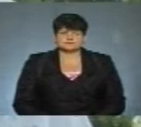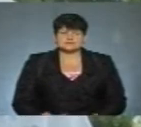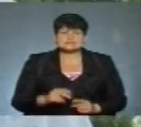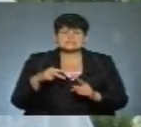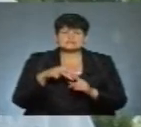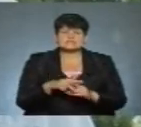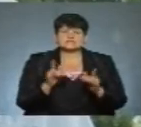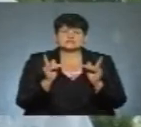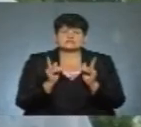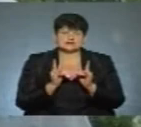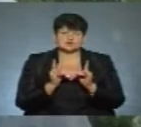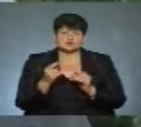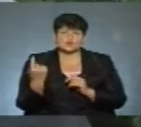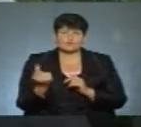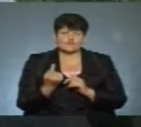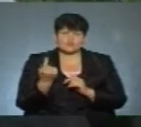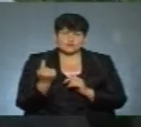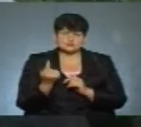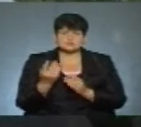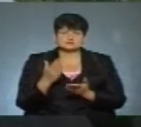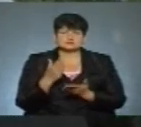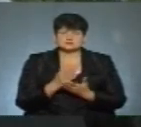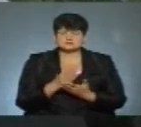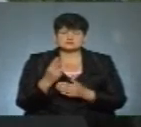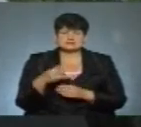Завантаженість ліжок в області складає